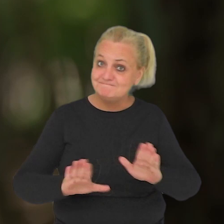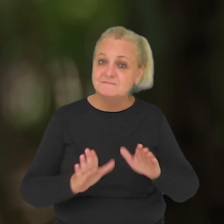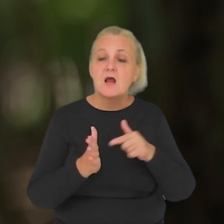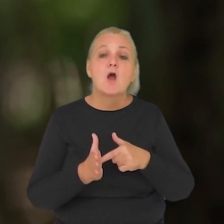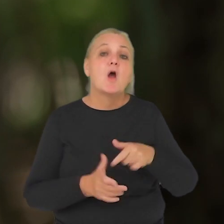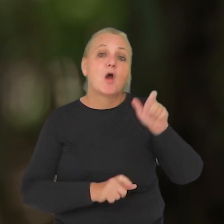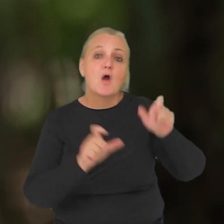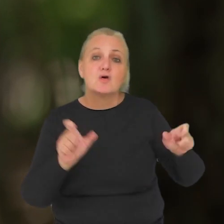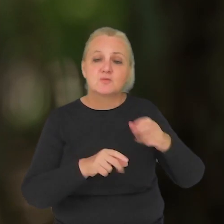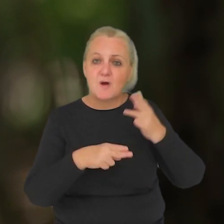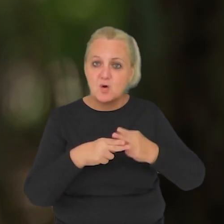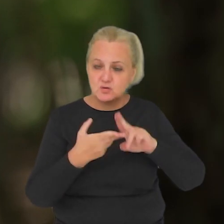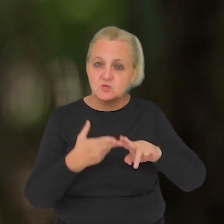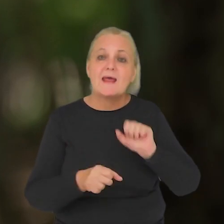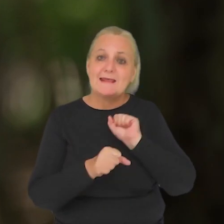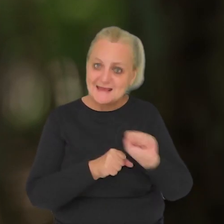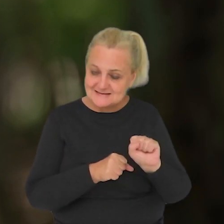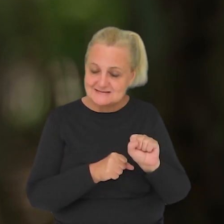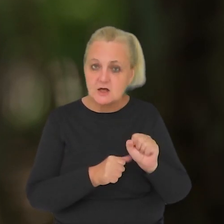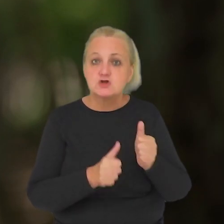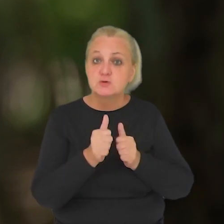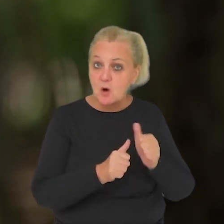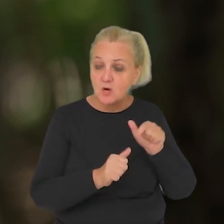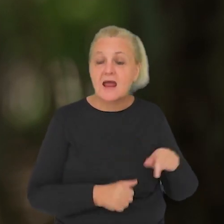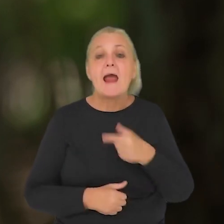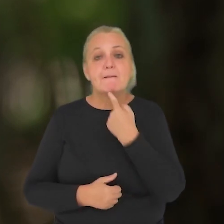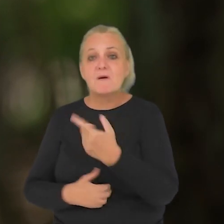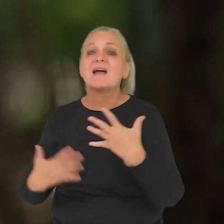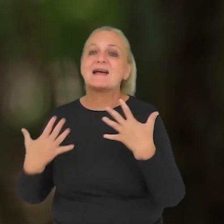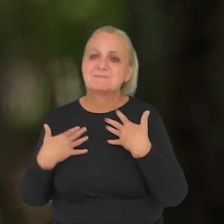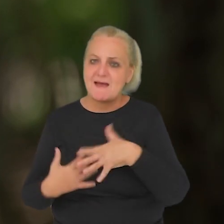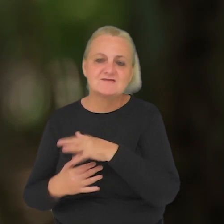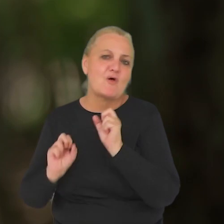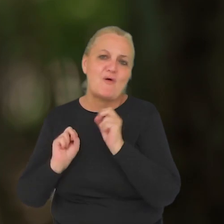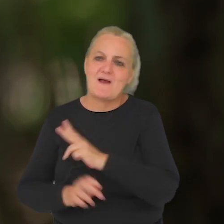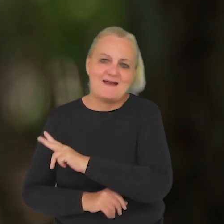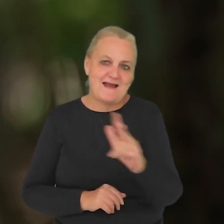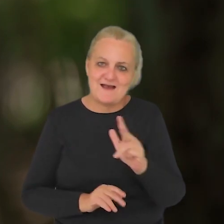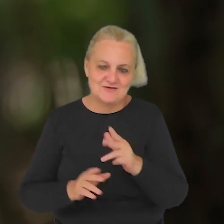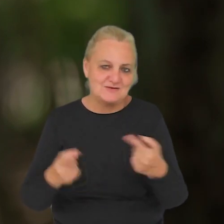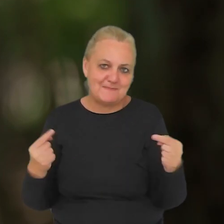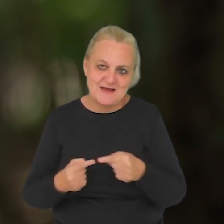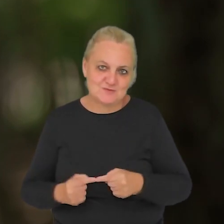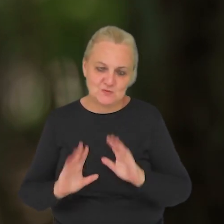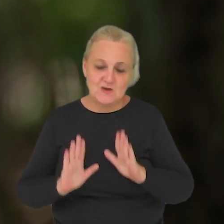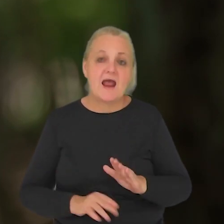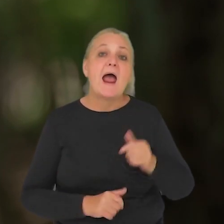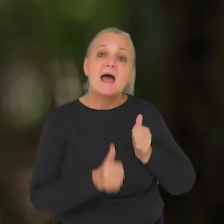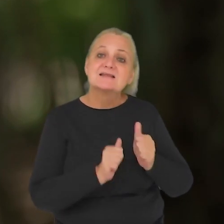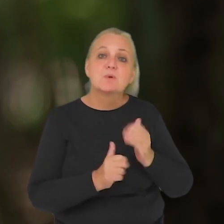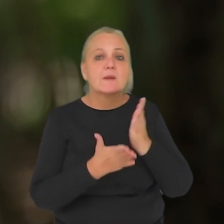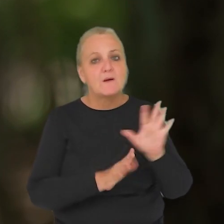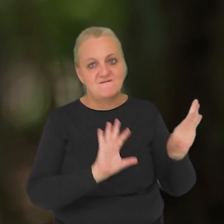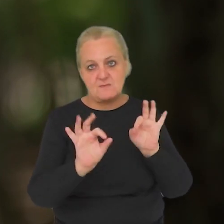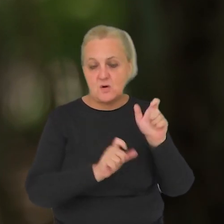uprawiania sportu oczywiście u pacjenta z cukrzycą są. Mówię do uprawiania sportu, bo tak jak powiedziałam, spacerowanie dla każdego, sport